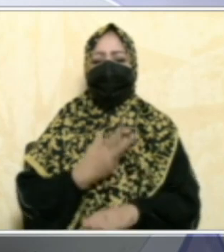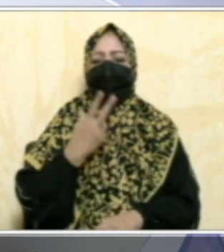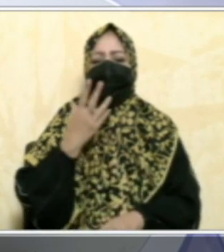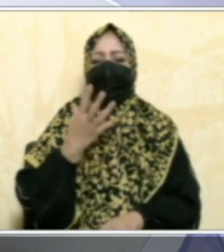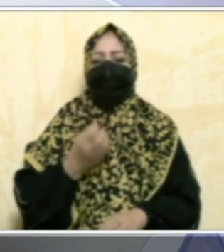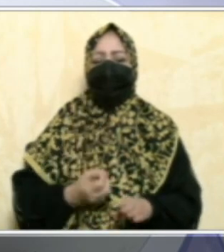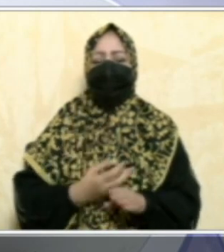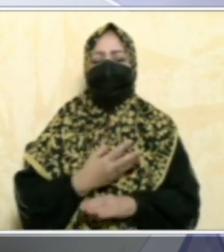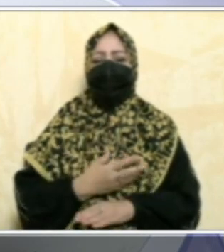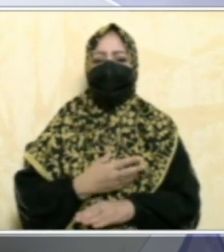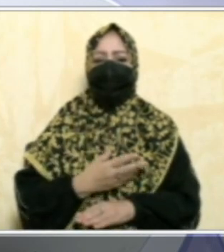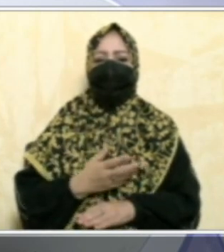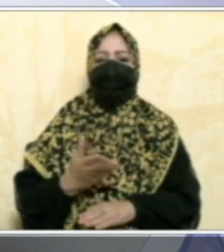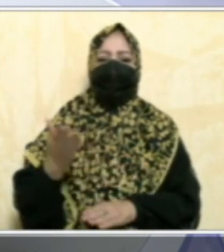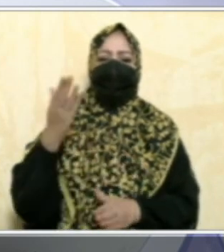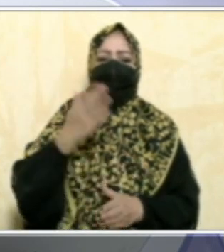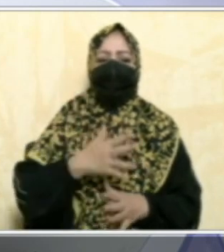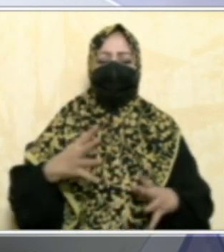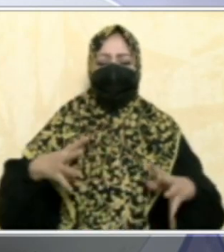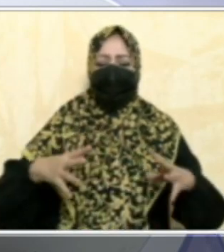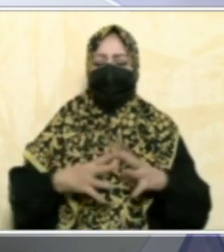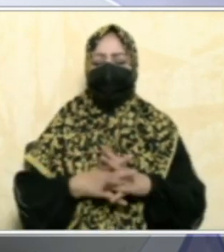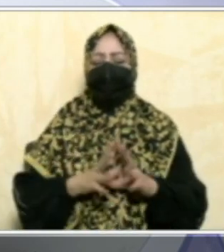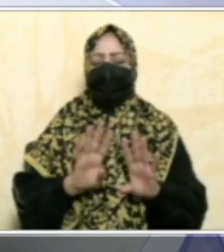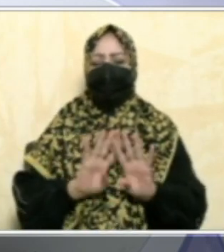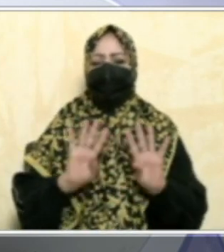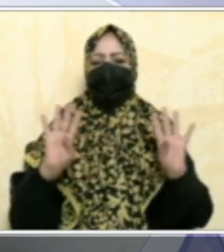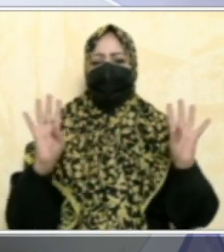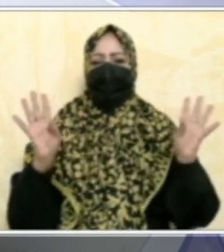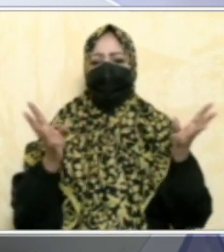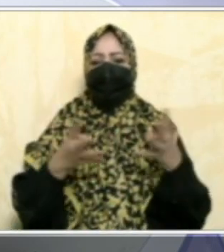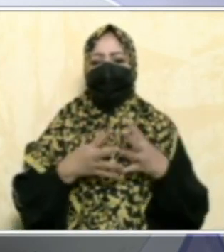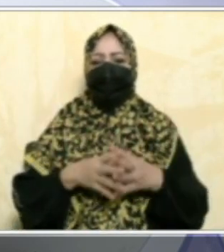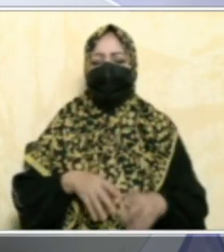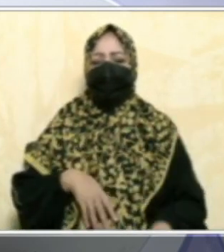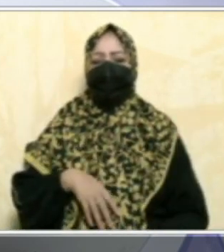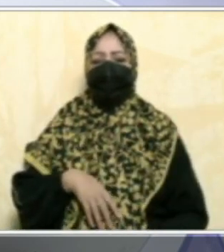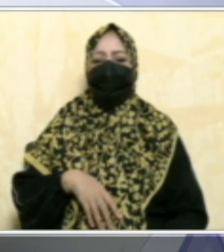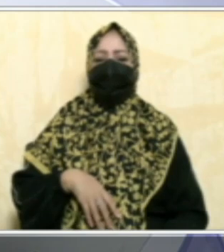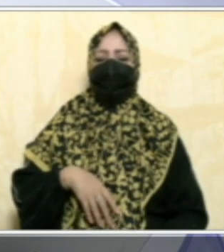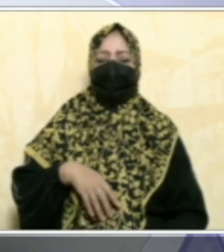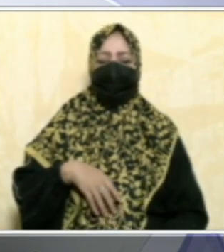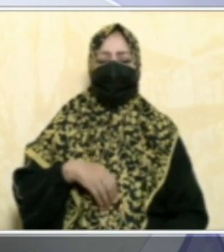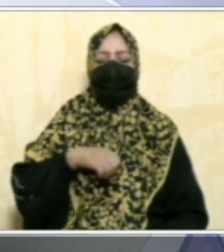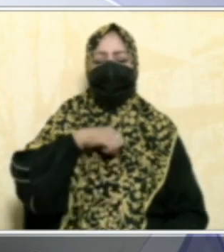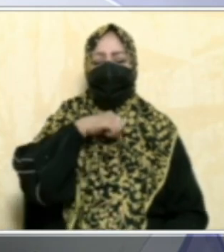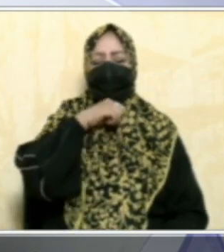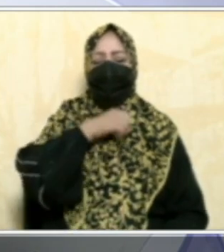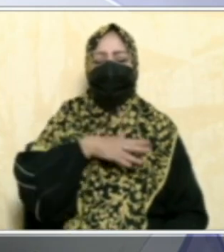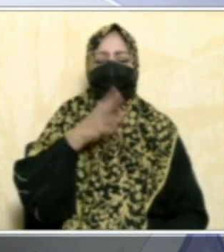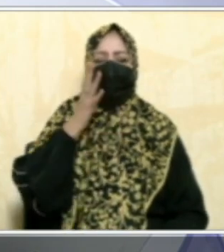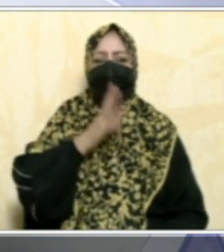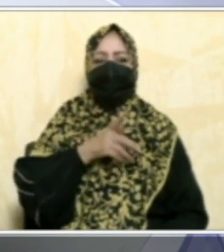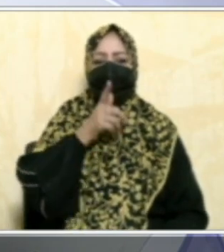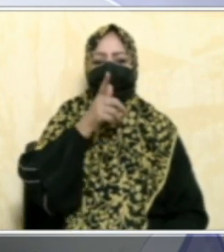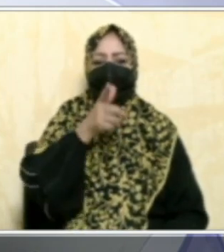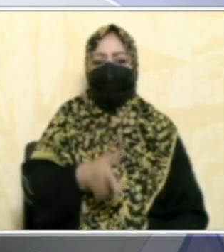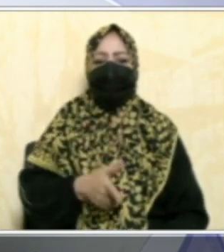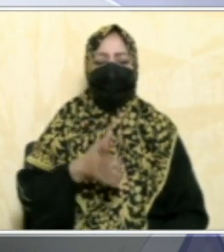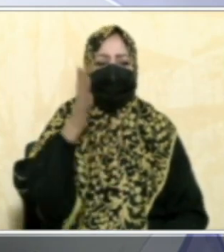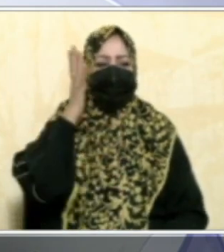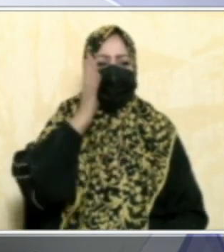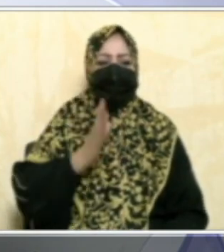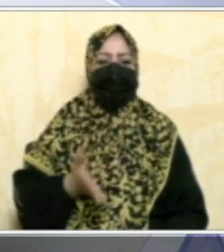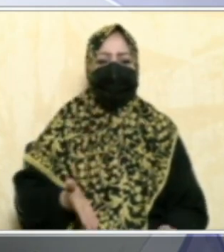يا أخ مهدي، النبي صلى الله عليه وسلم يقول إذا أقيمت الصلاة فلا صلاة إلا